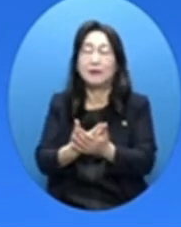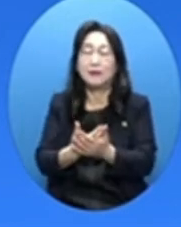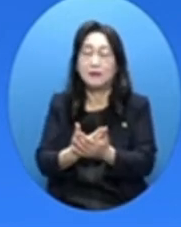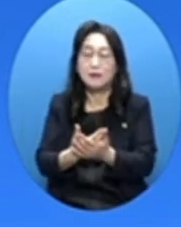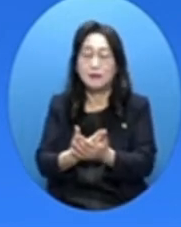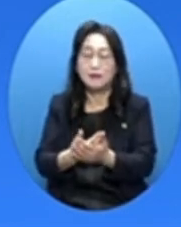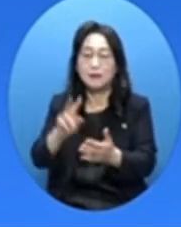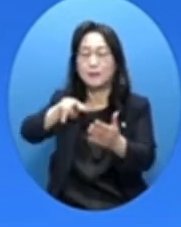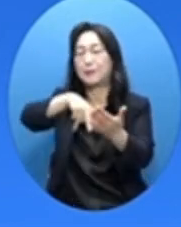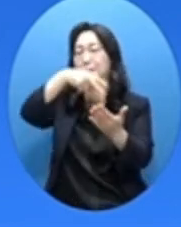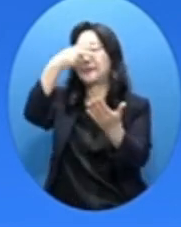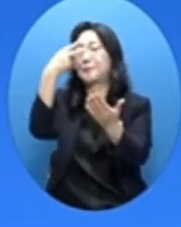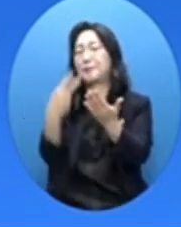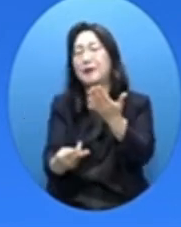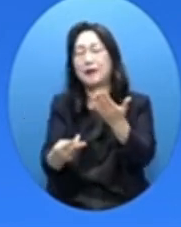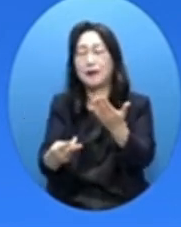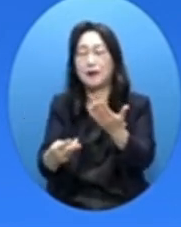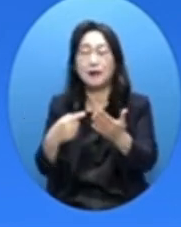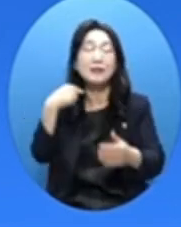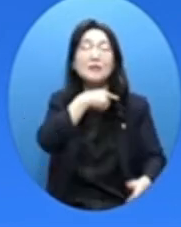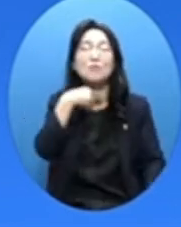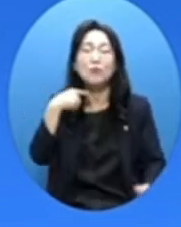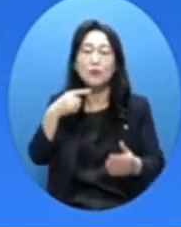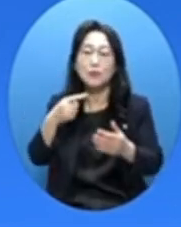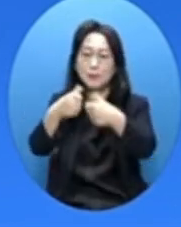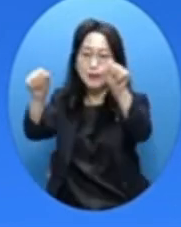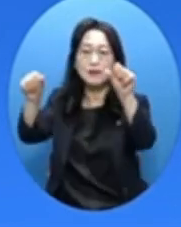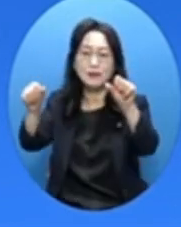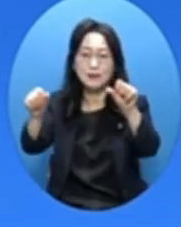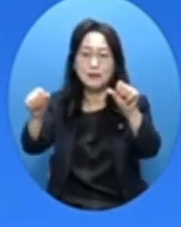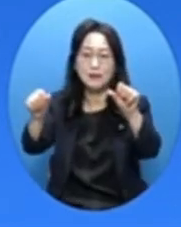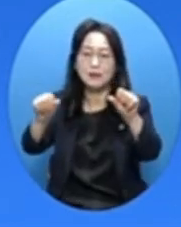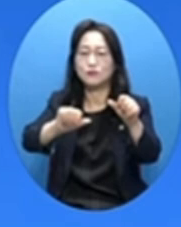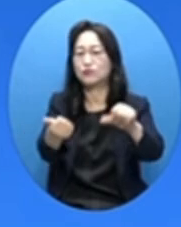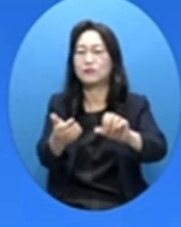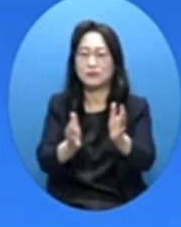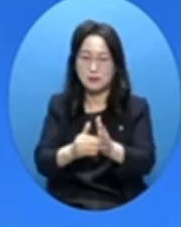딜러 뭐 저 목이 부르죠 죽고